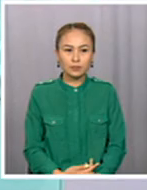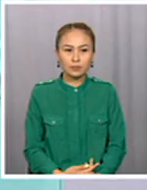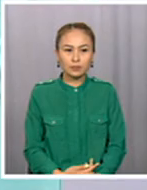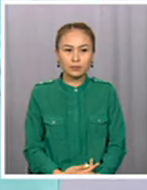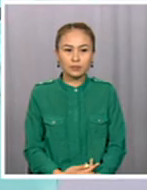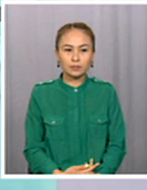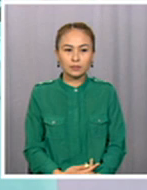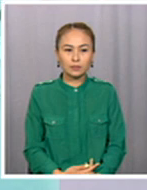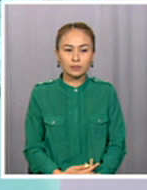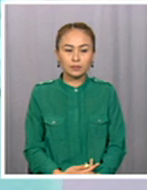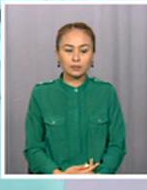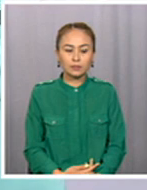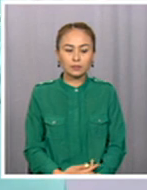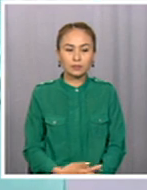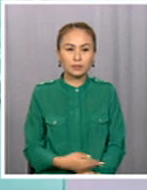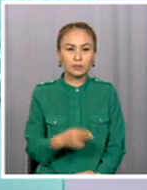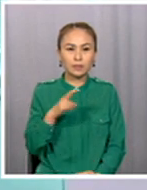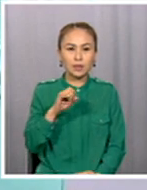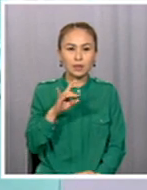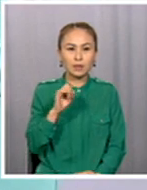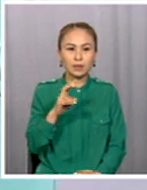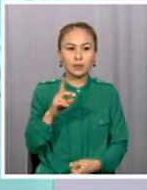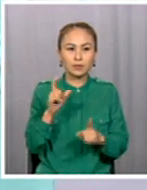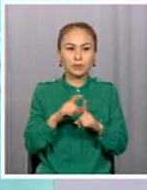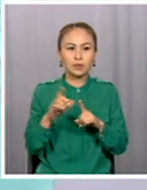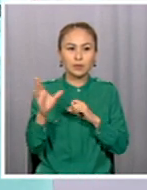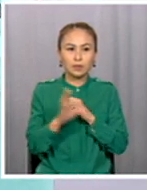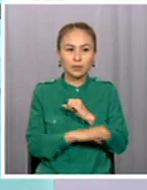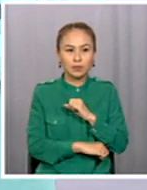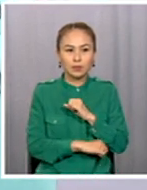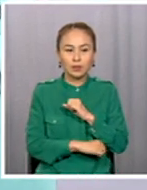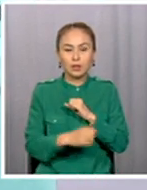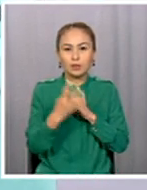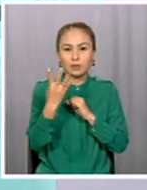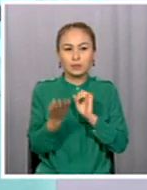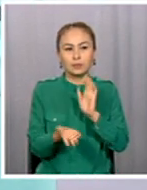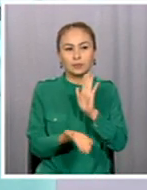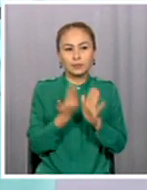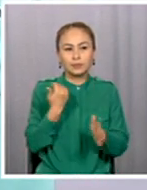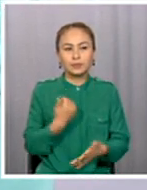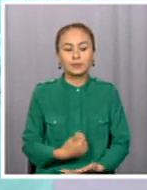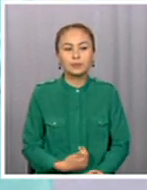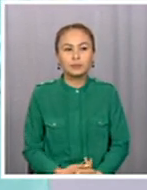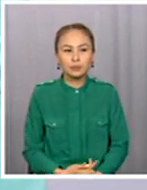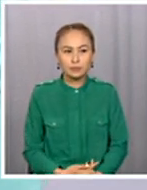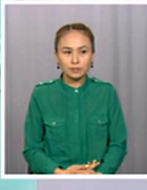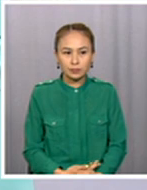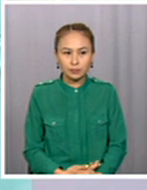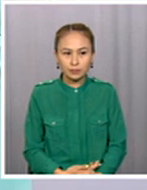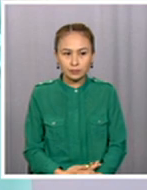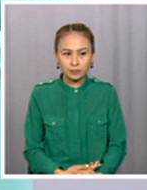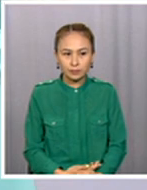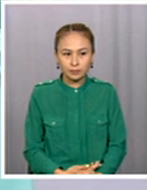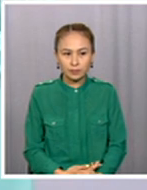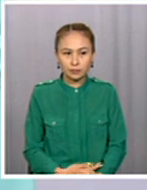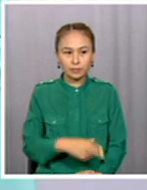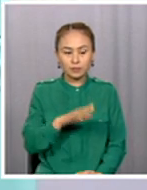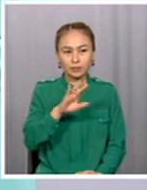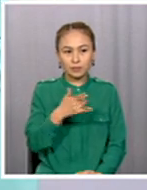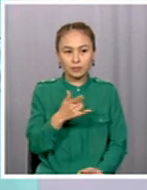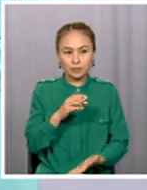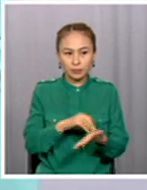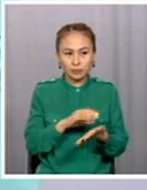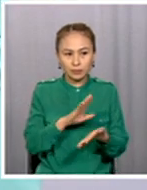суретте парақ. Парақ сөзінің соңынан төрт әріпті аламыз. Және жіңішкелік